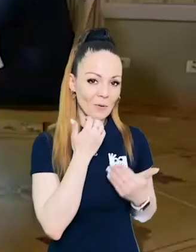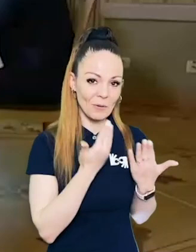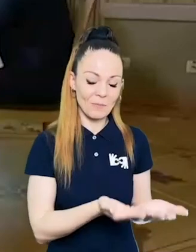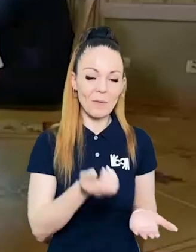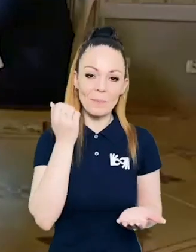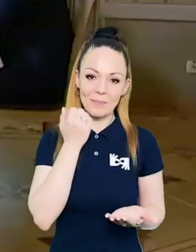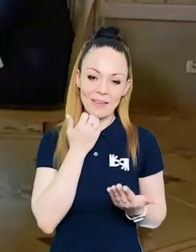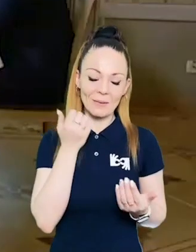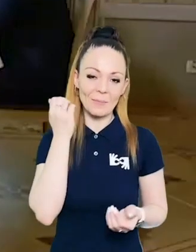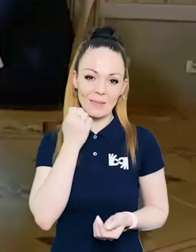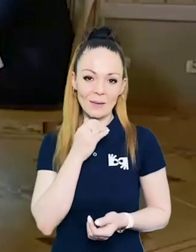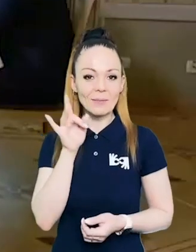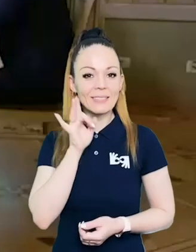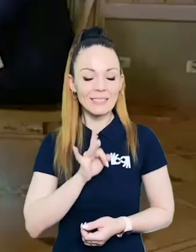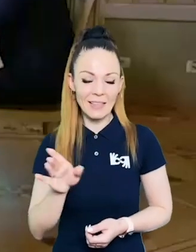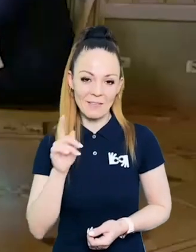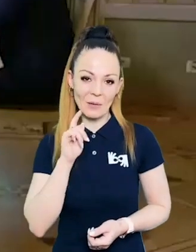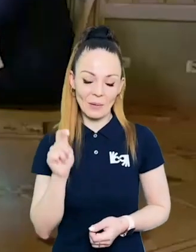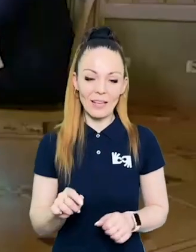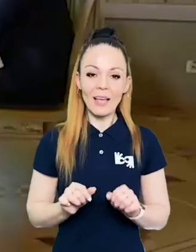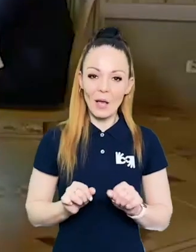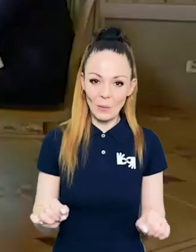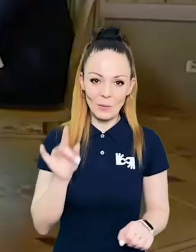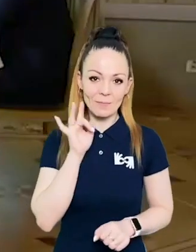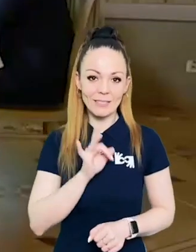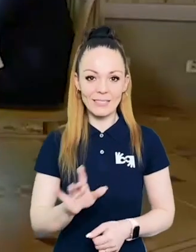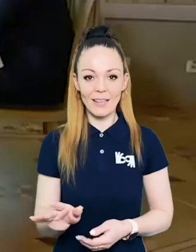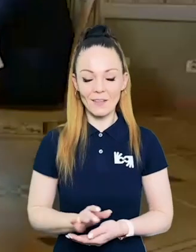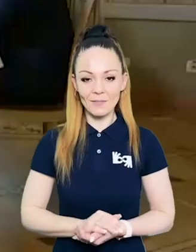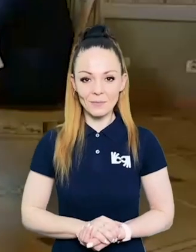Дякуємо вам. Дякую. Дякую. Слава Україні. Героям слава.